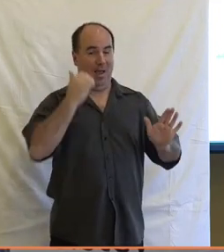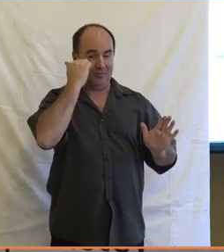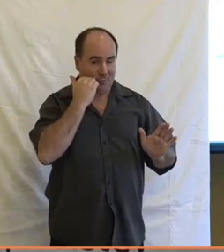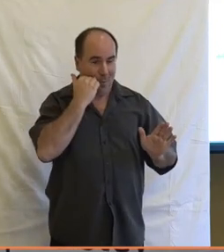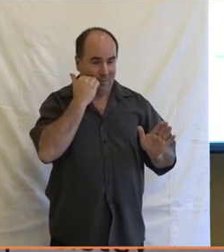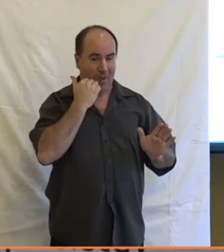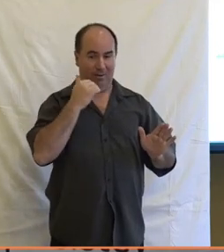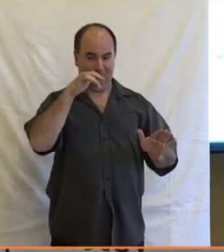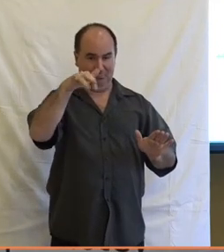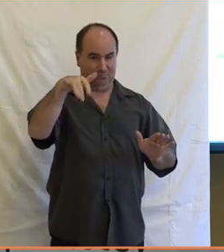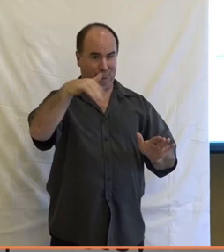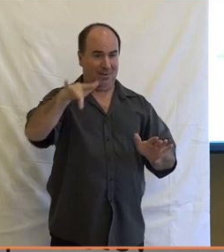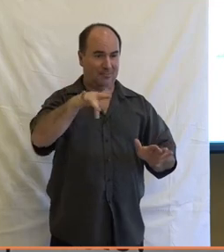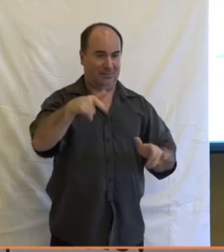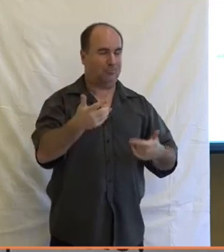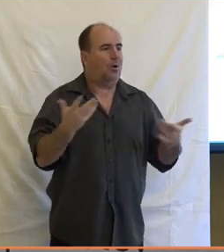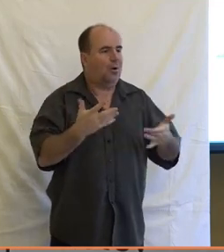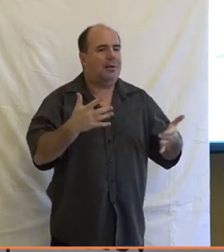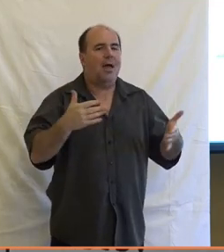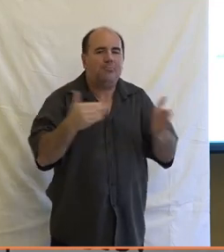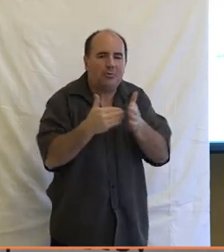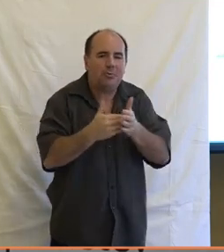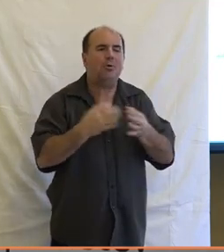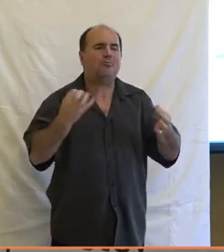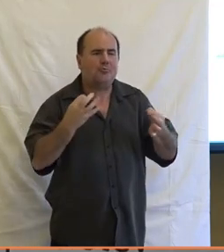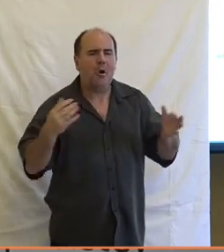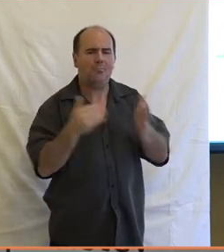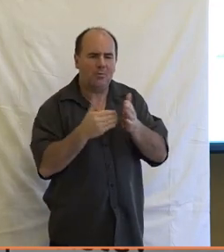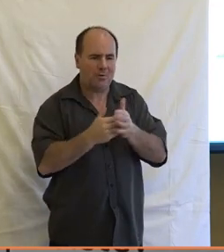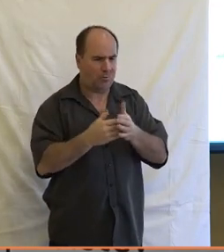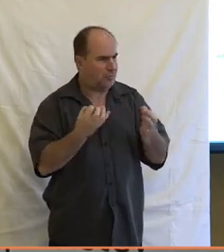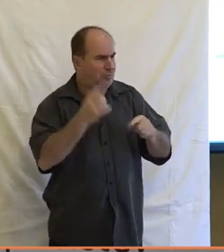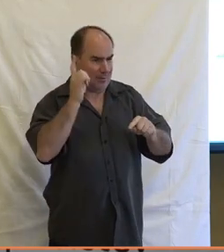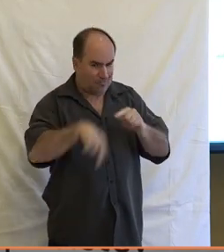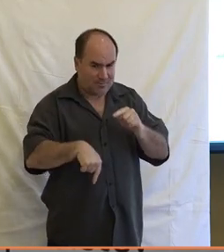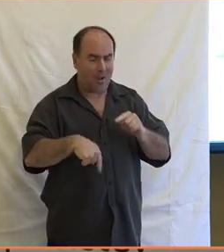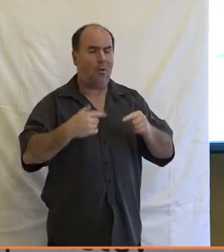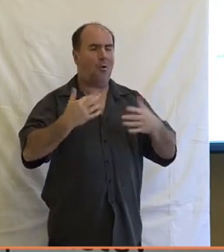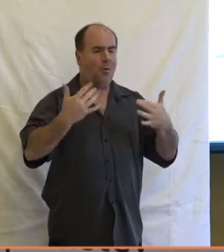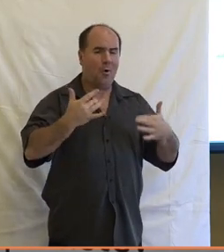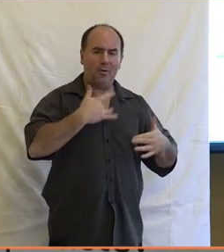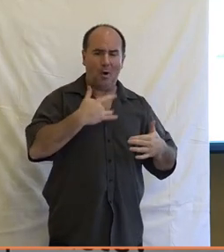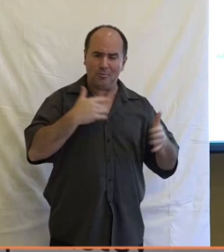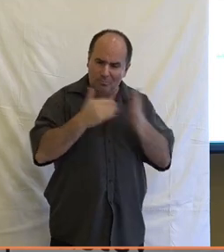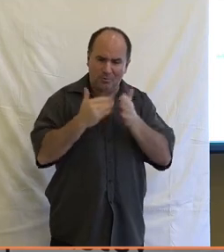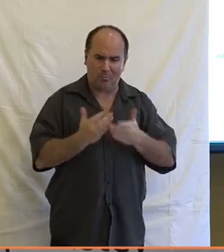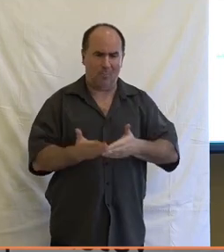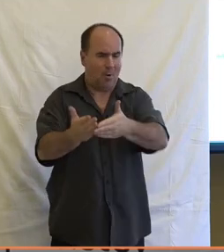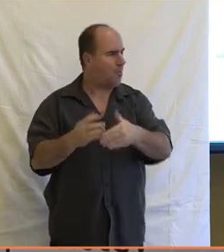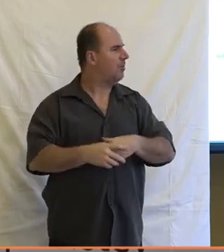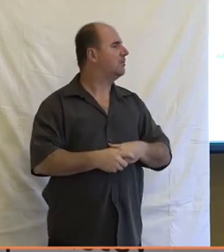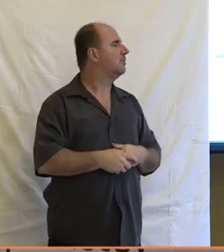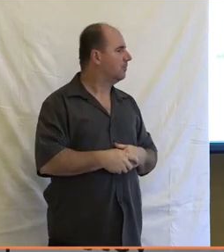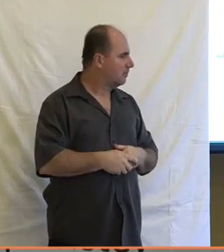věděly, kam mají dojet a jsou třeba připraveny i na to, jaké to neštěstí na tom místě může být. To znamená, všechny tyhle ty technologie, včetně